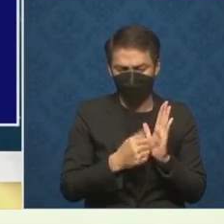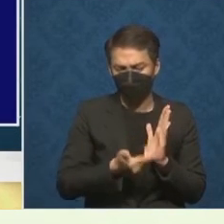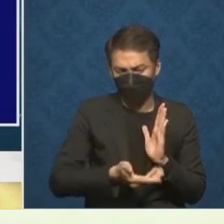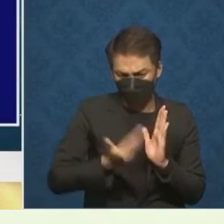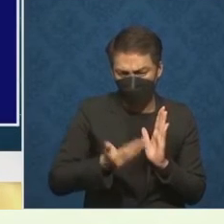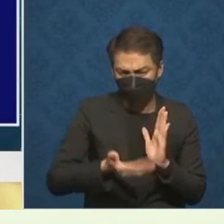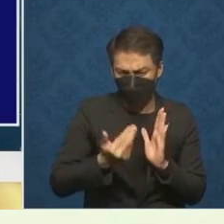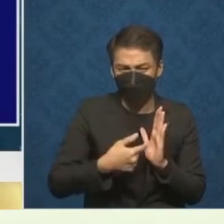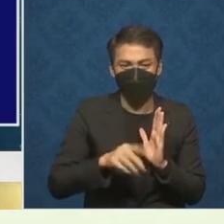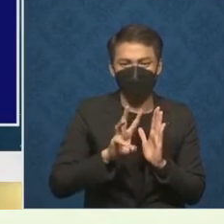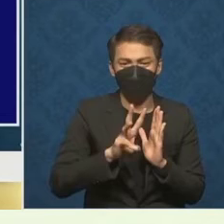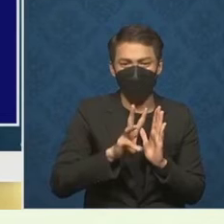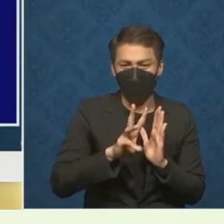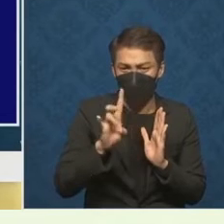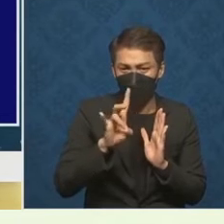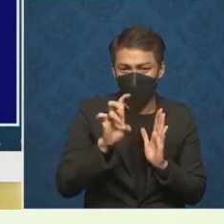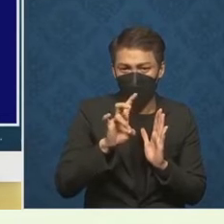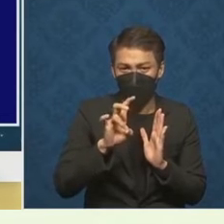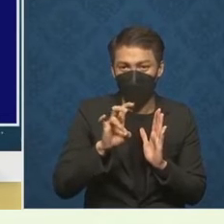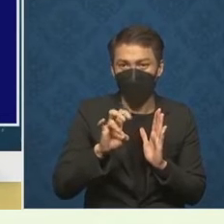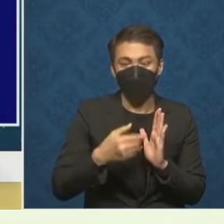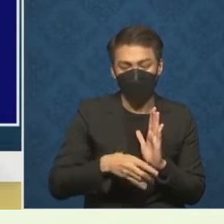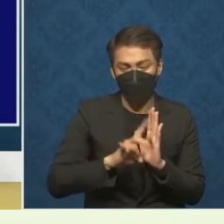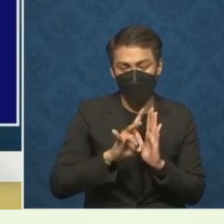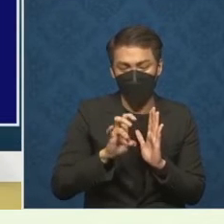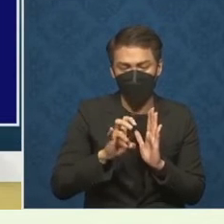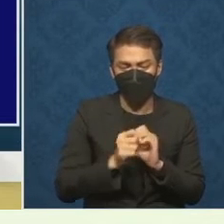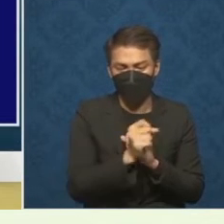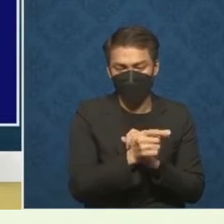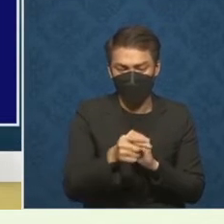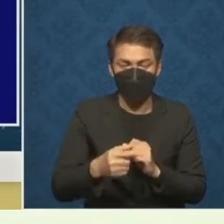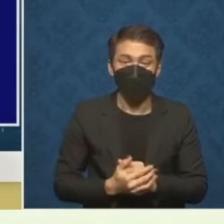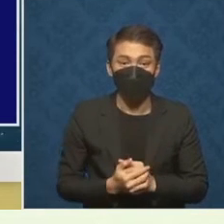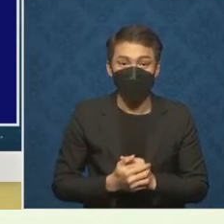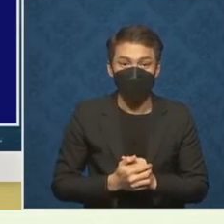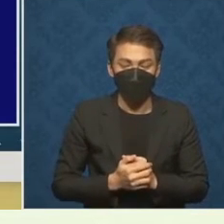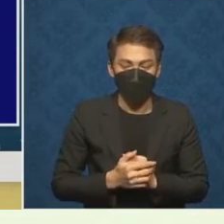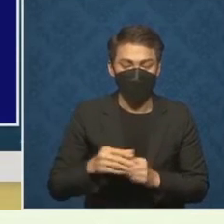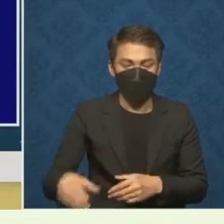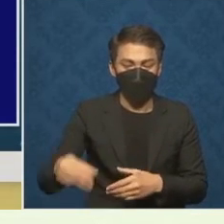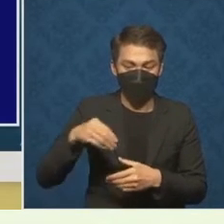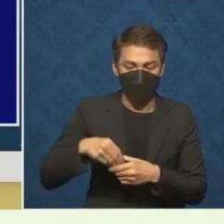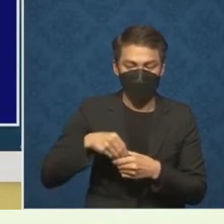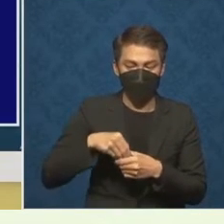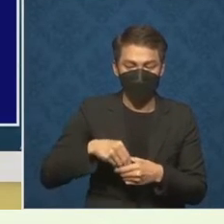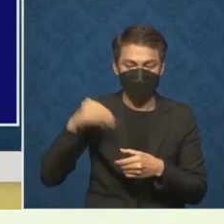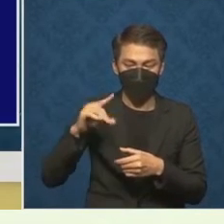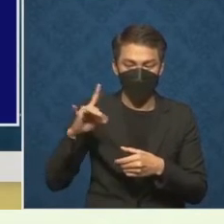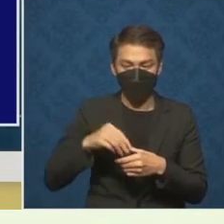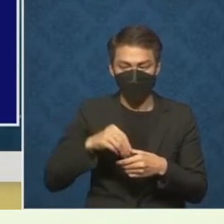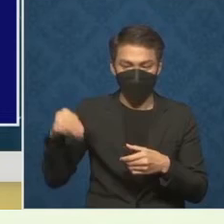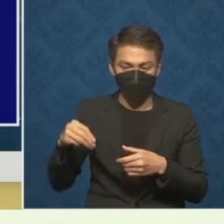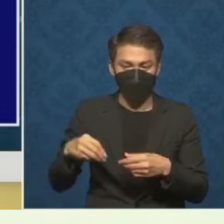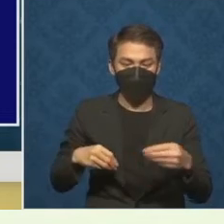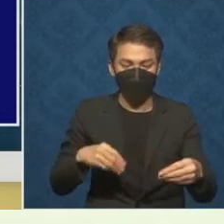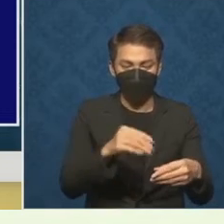700นะครับหัวละ700นะผู้ที่รับเงินมาก็ชักไป100ดึงผู้ที่นำเงินไปแจกก็ชักไป